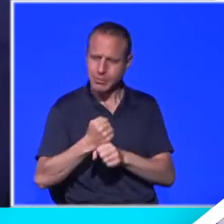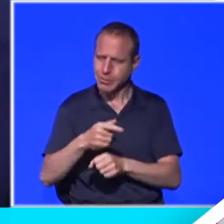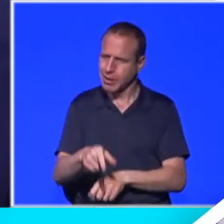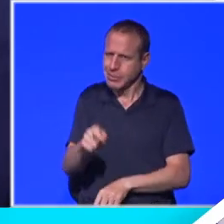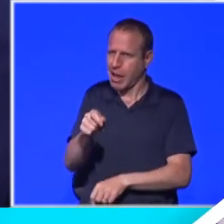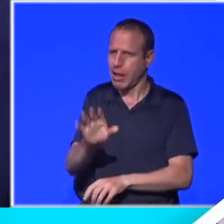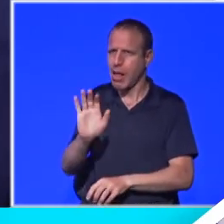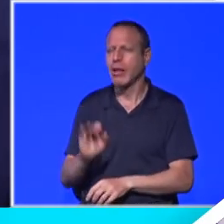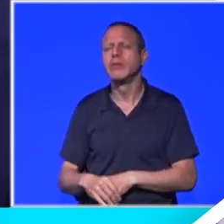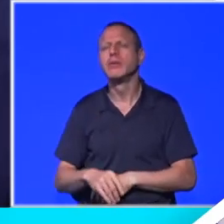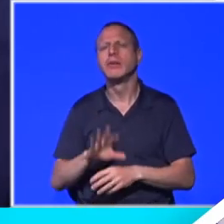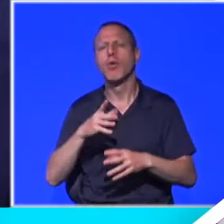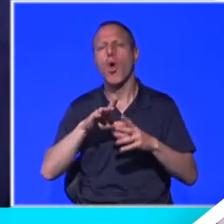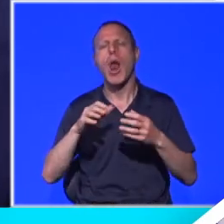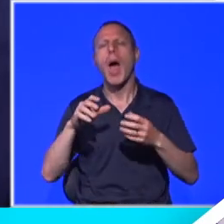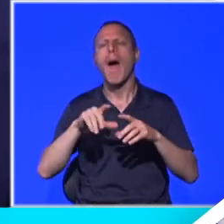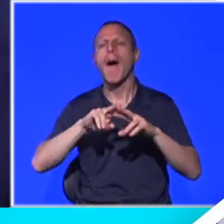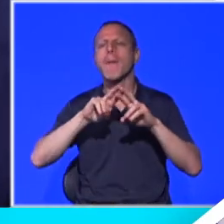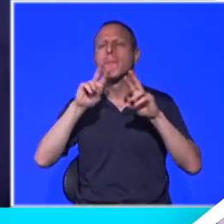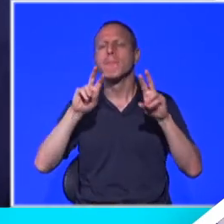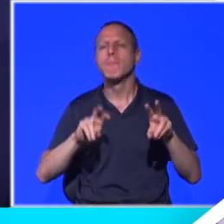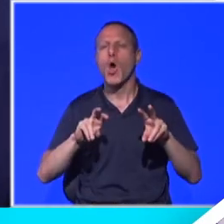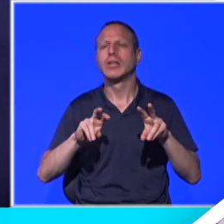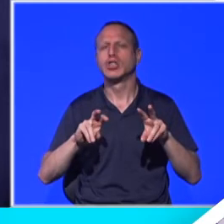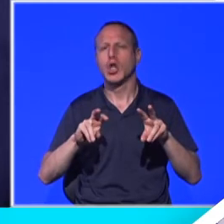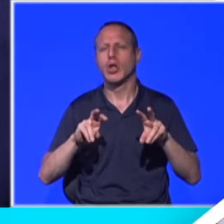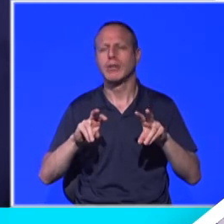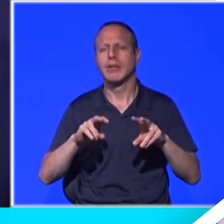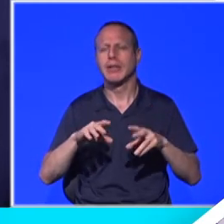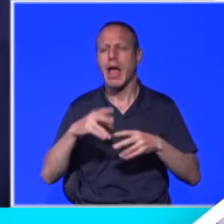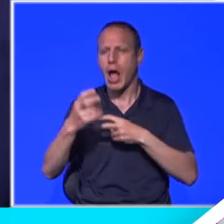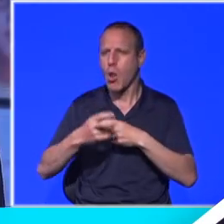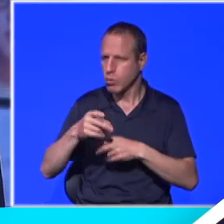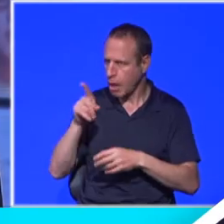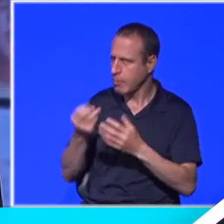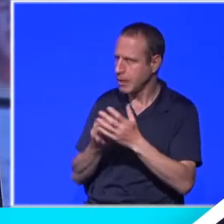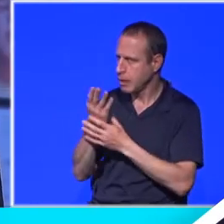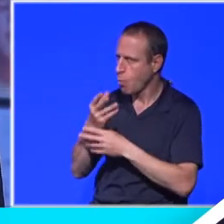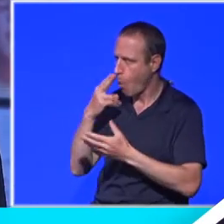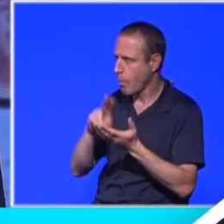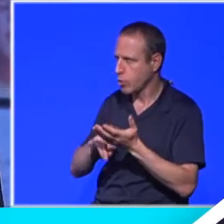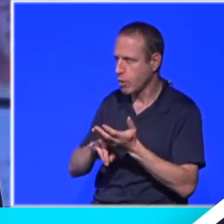ועם כל מועצות הייצור ששולטות בחקלאות. למרות שהם הקימו את קופות החולים והמבנה הזה...